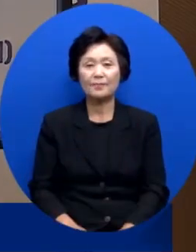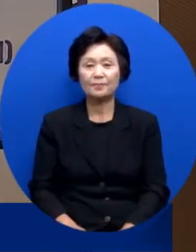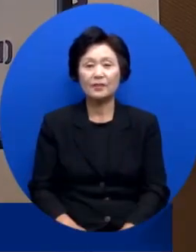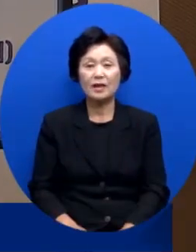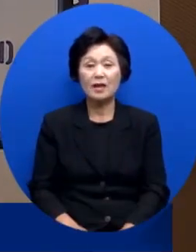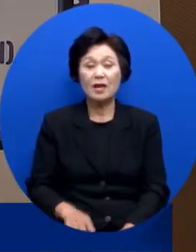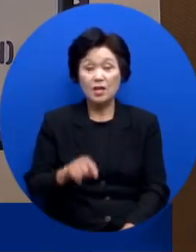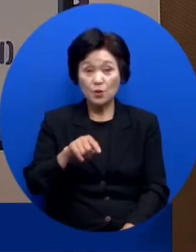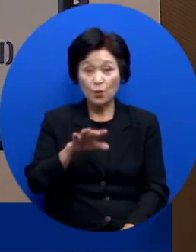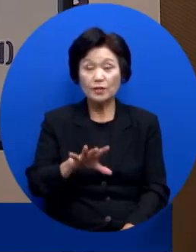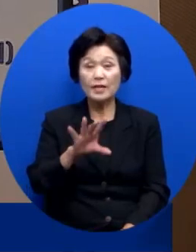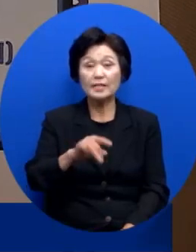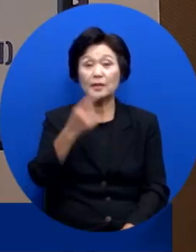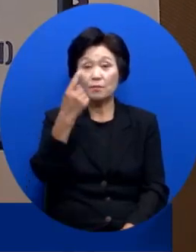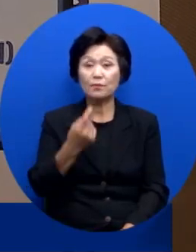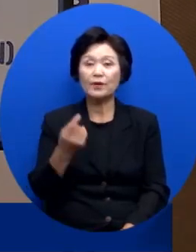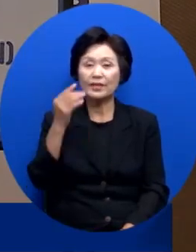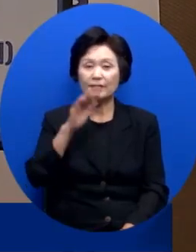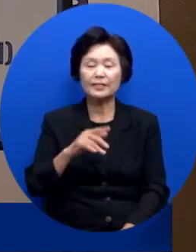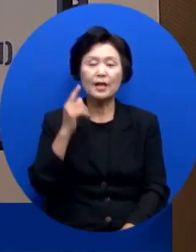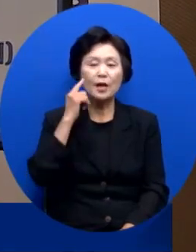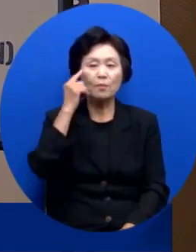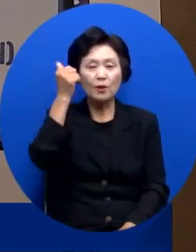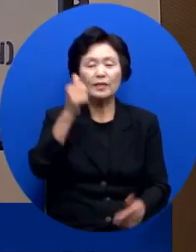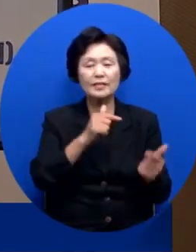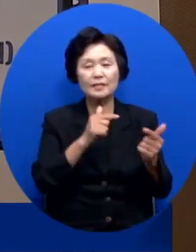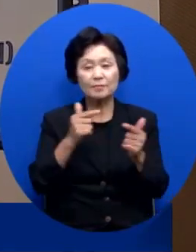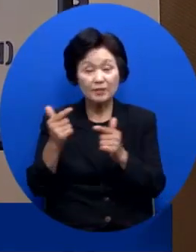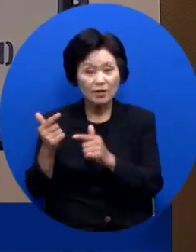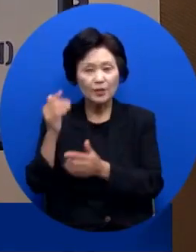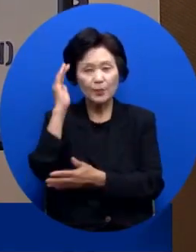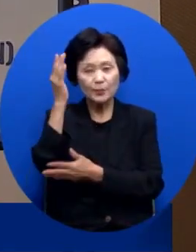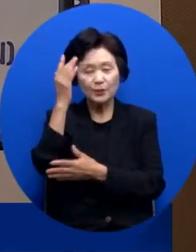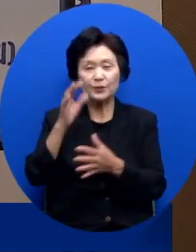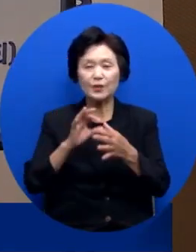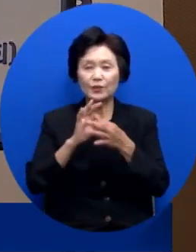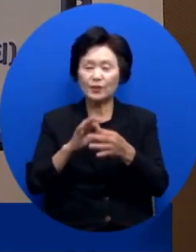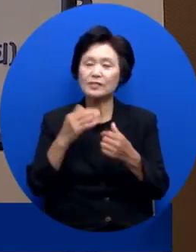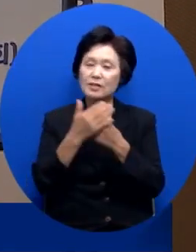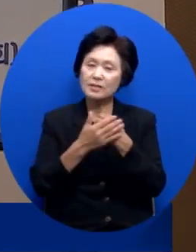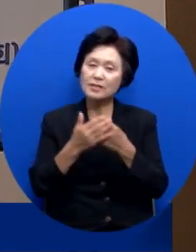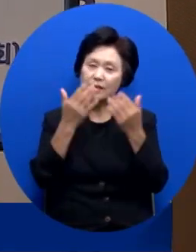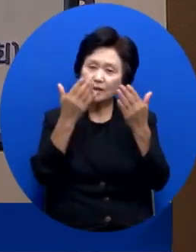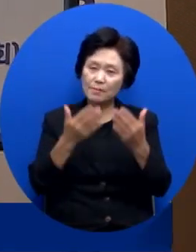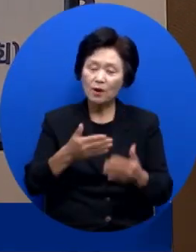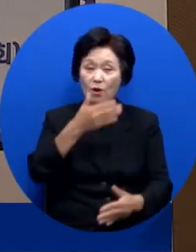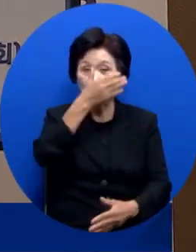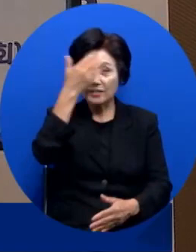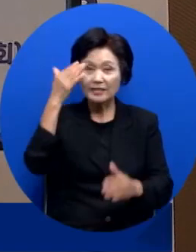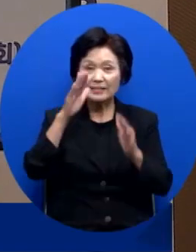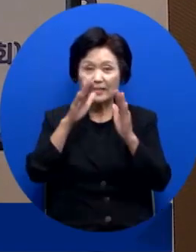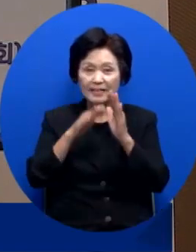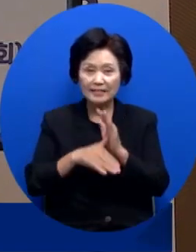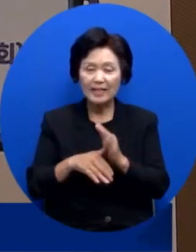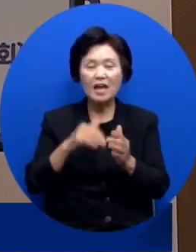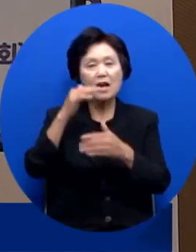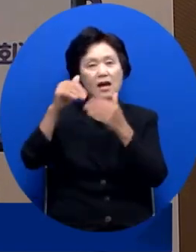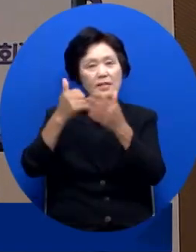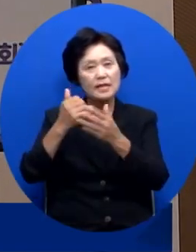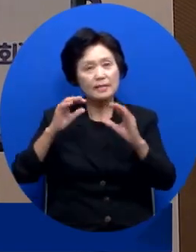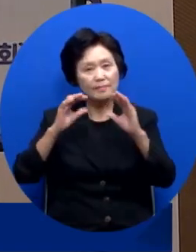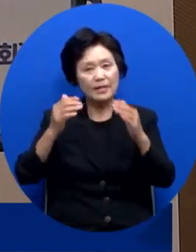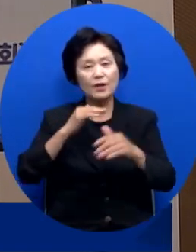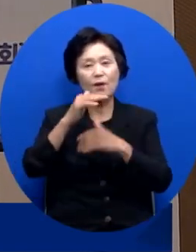귀한 목사님들의 나눔을 통해서 이제 은혜를 받고 이제 청년회 때 이제 그의 나라와 그의 일을 먼저 구할 수